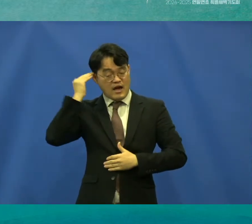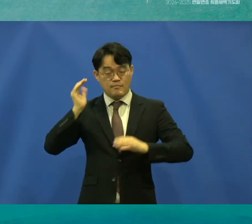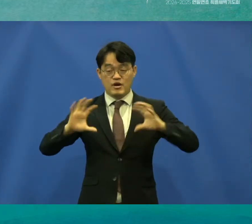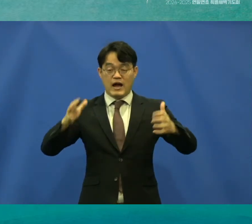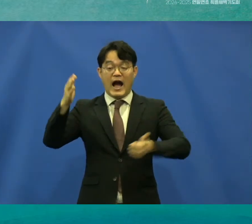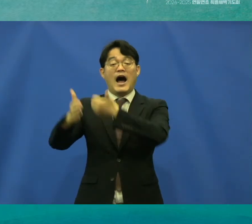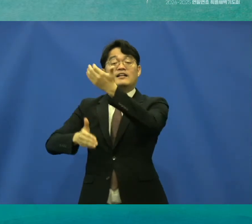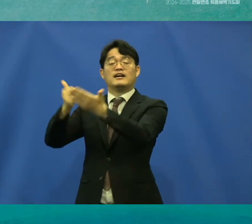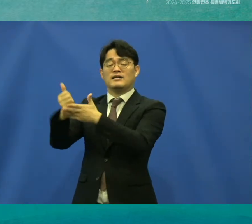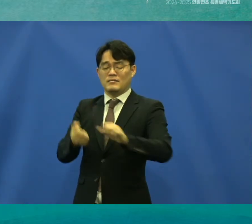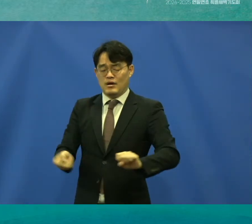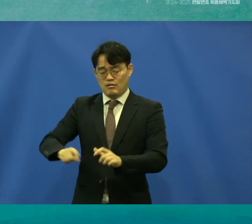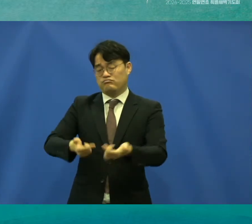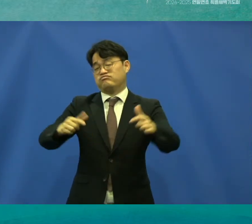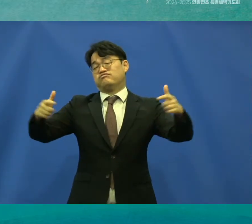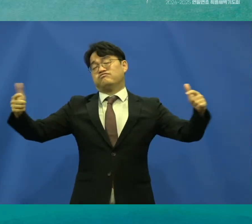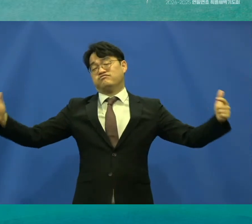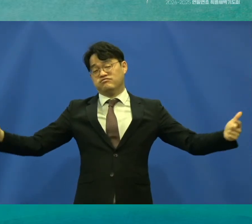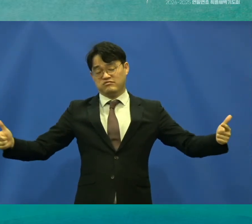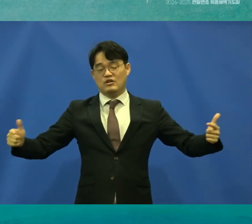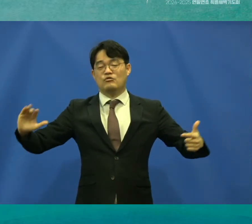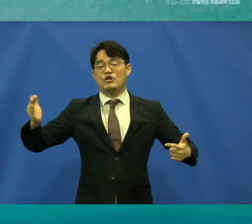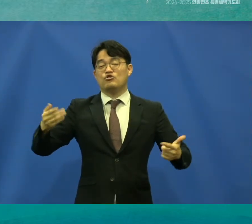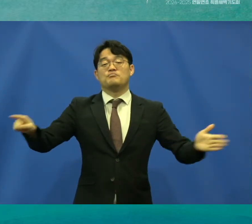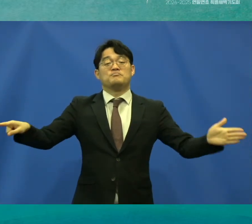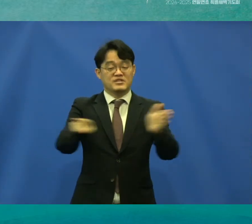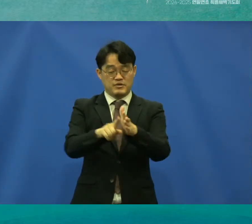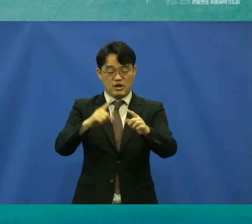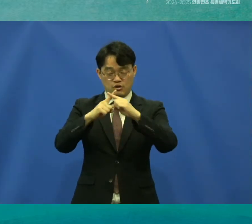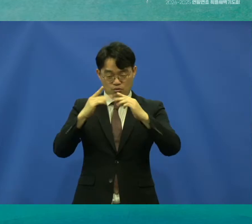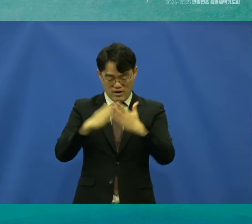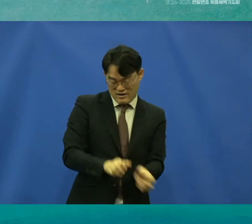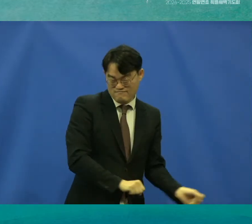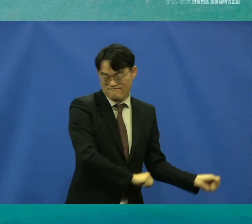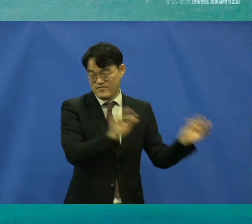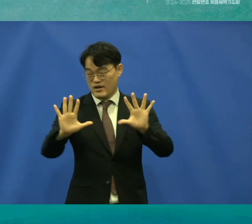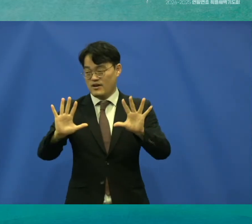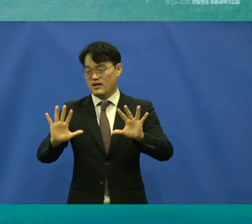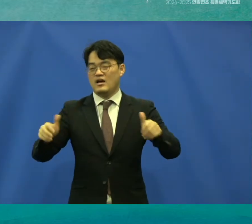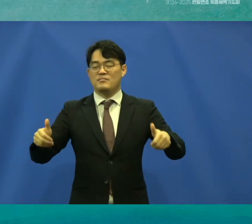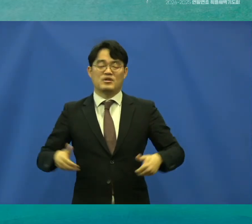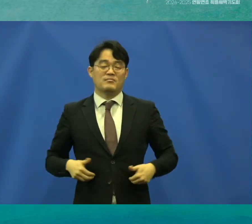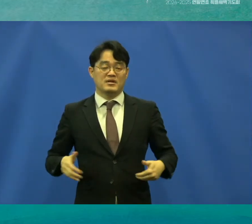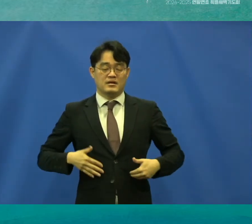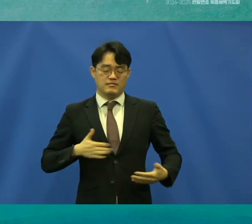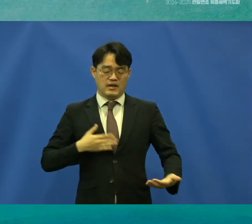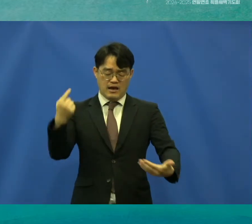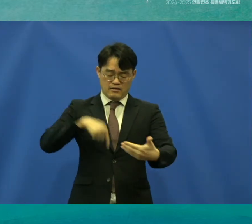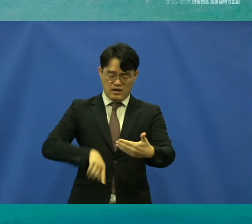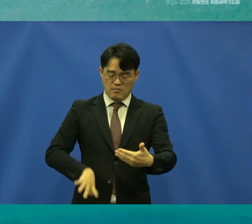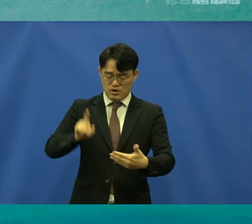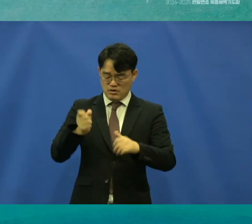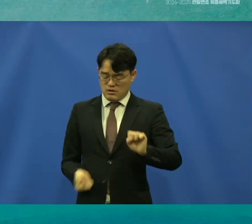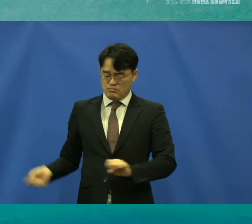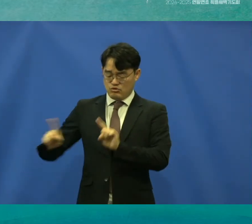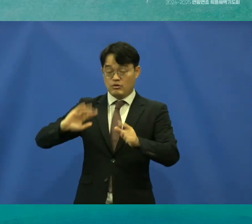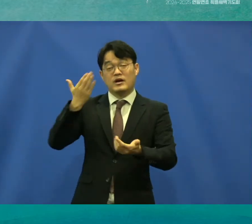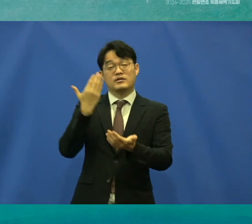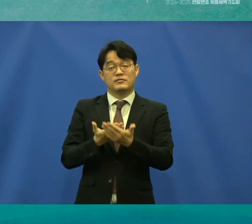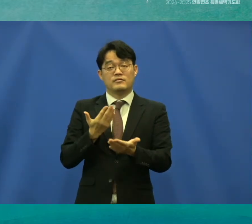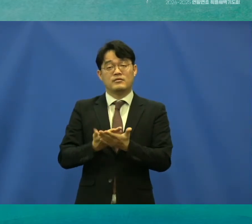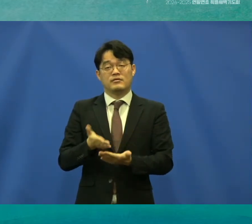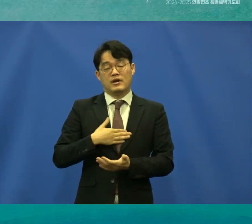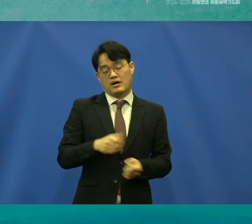부흥이 임해야 될 줄로 믿습니다. 교회가 일어나야 합니다. 내 안에 먼저 부흥이 일어나야 합니다. 내가 살아야